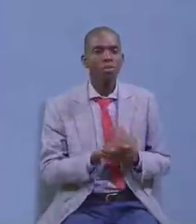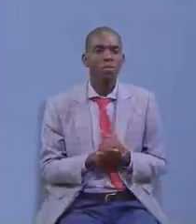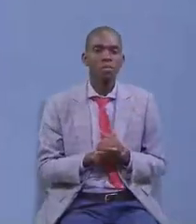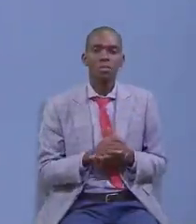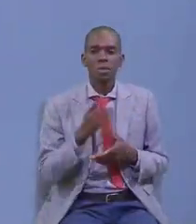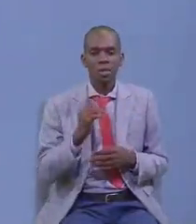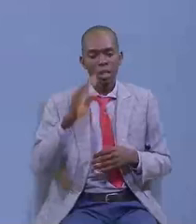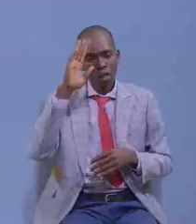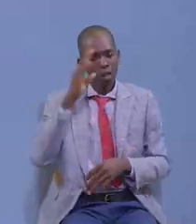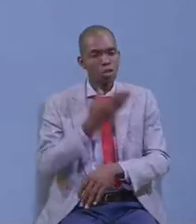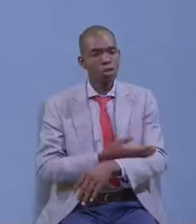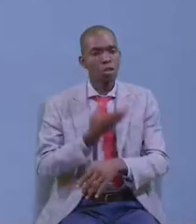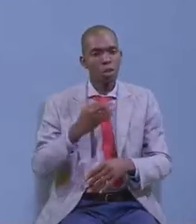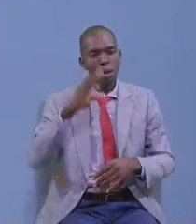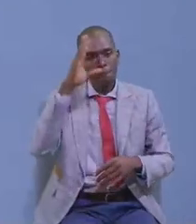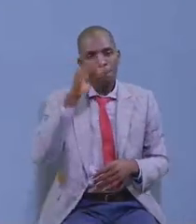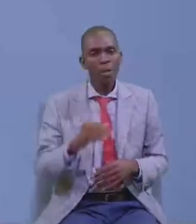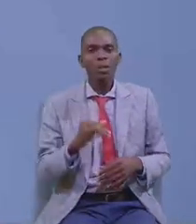Le Fils de l'homme est venu chercher